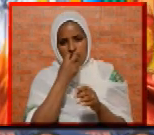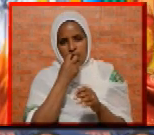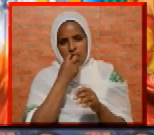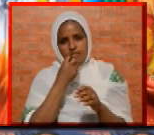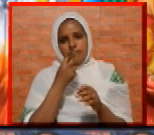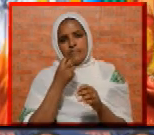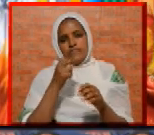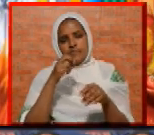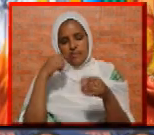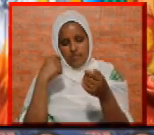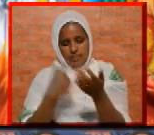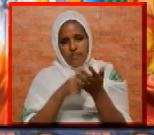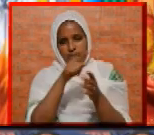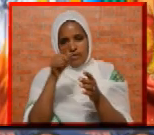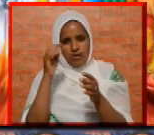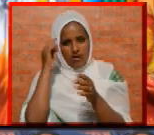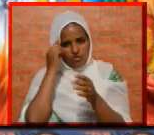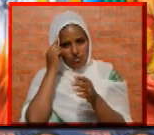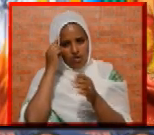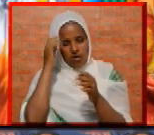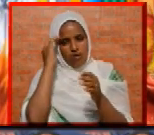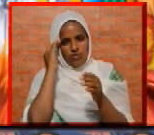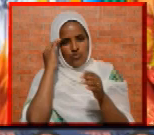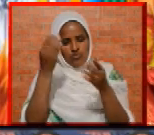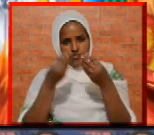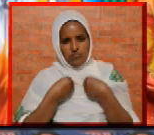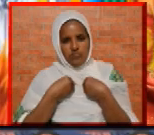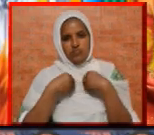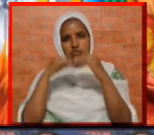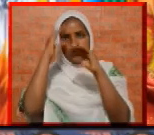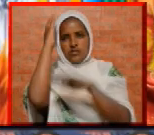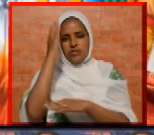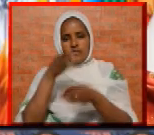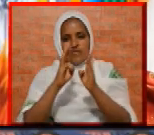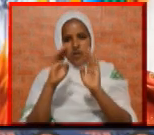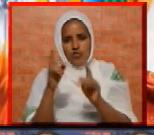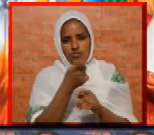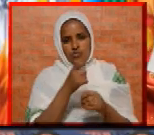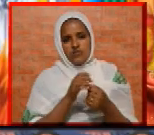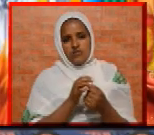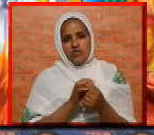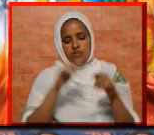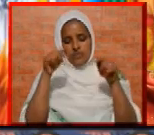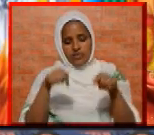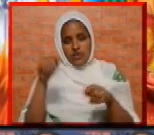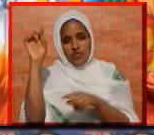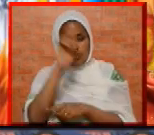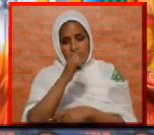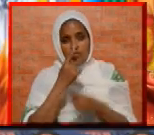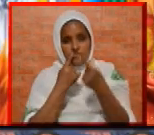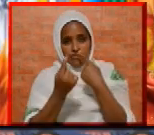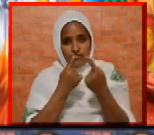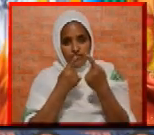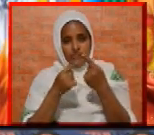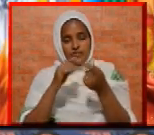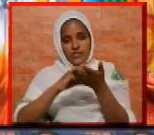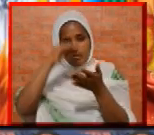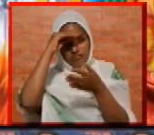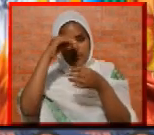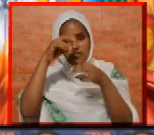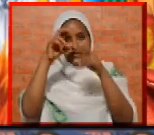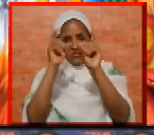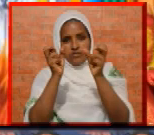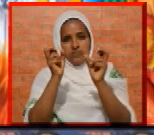አንደበት ለእናንተ ሰሚጀሮ አስተዋይ አይምሮ እንዲያድለን አምላካችን ቅዱስ ፈቃዱ ይሁንልን። በዛሬው ዕለት ምን